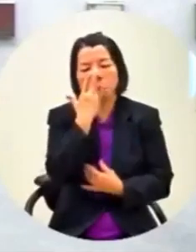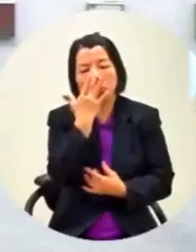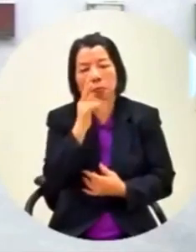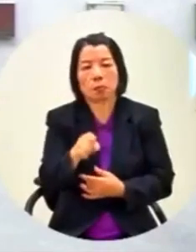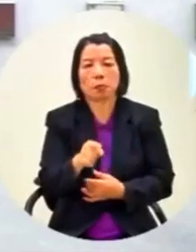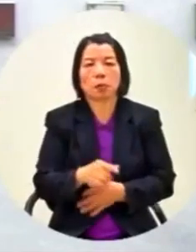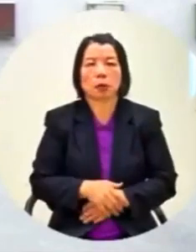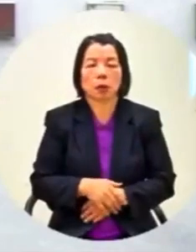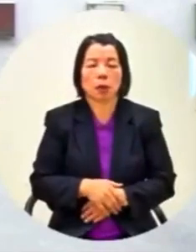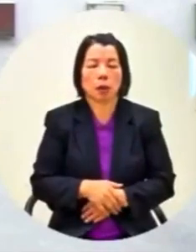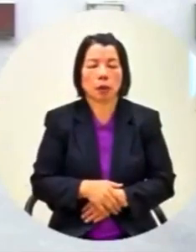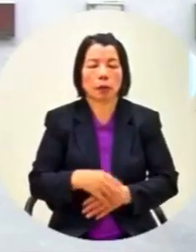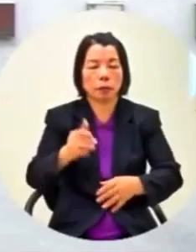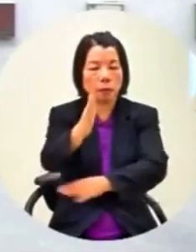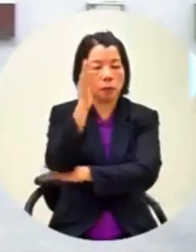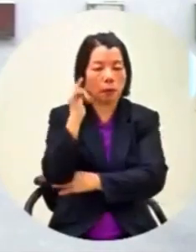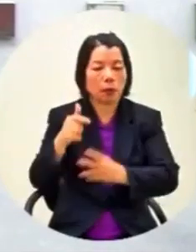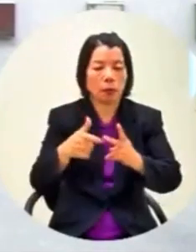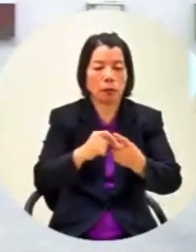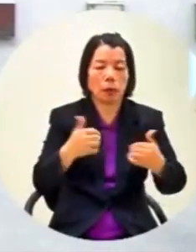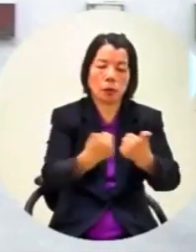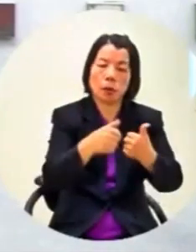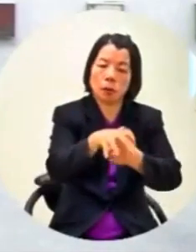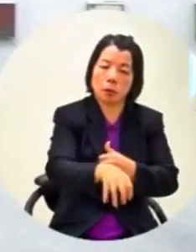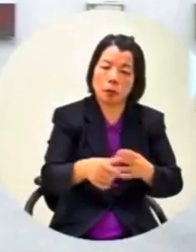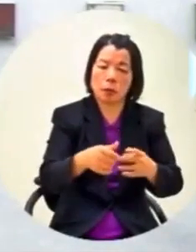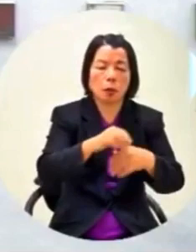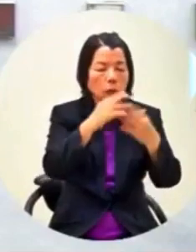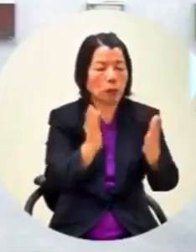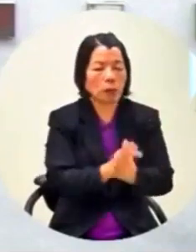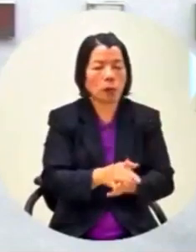来团结在一起，以及所有医护人员、市府